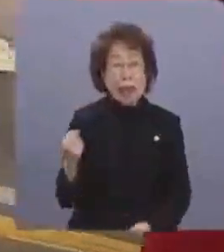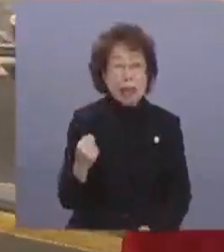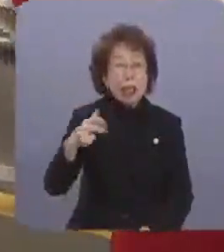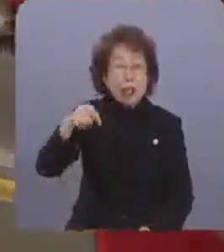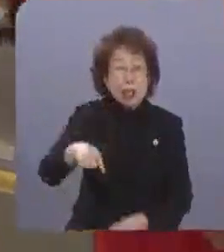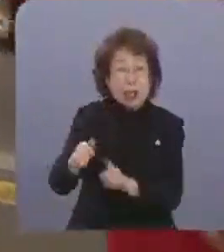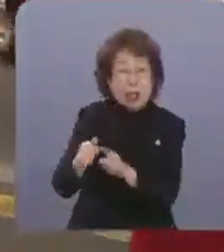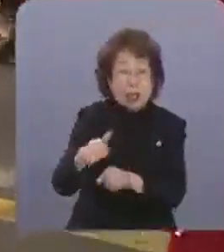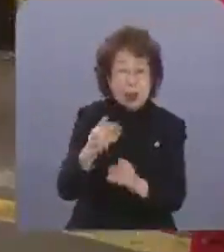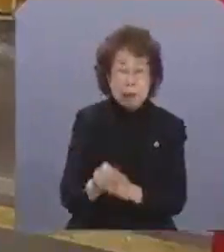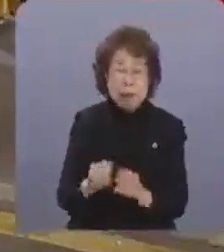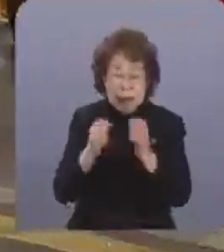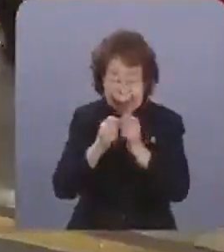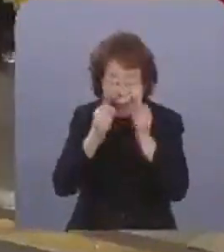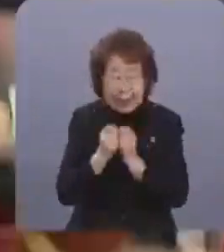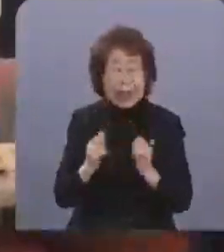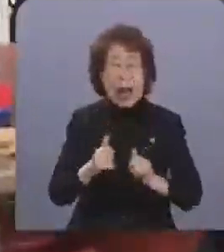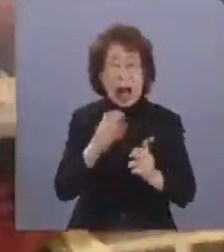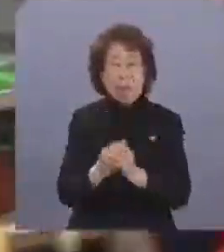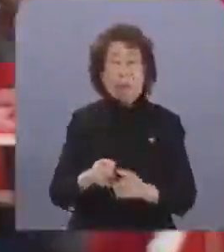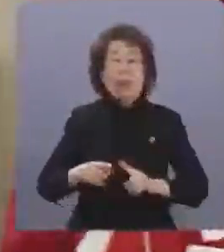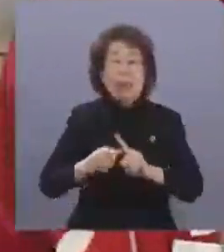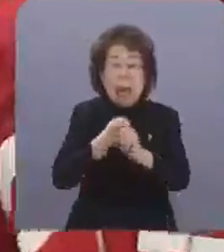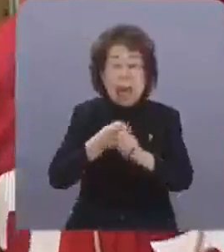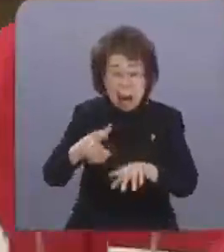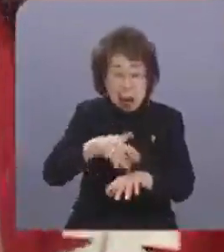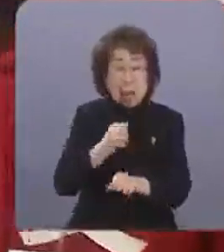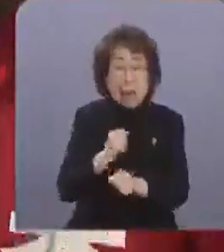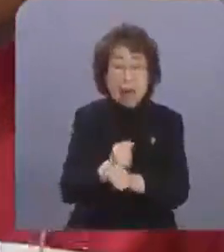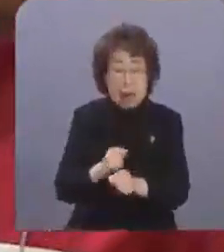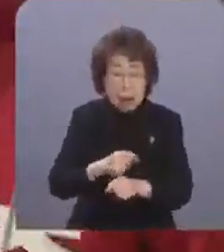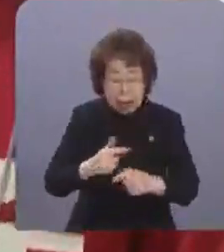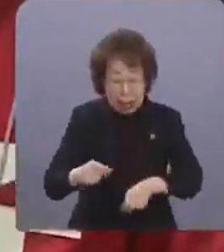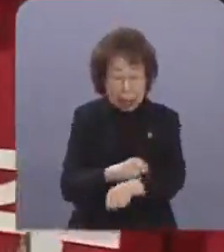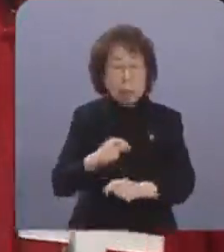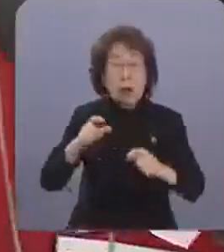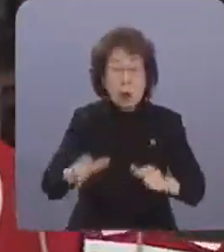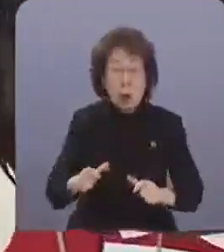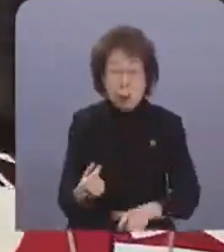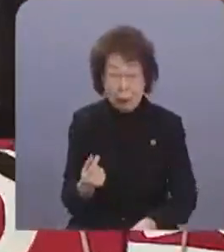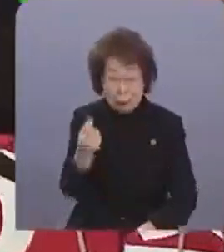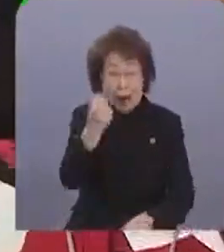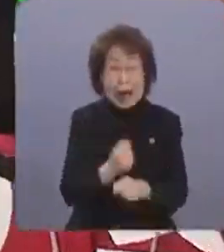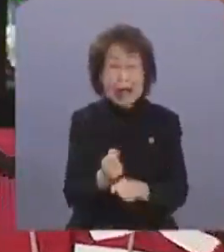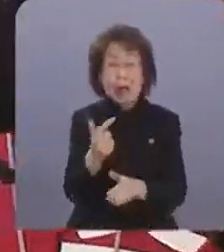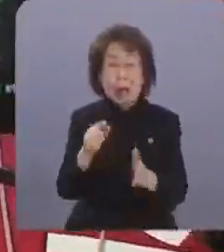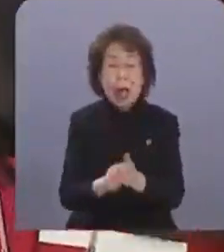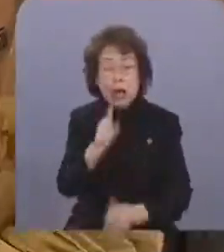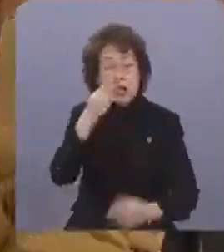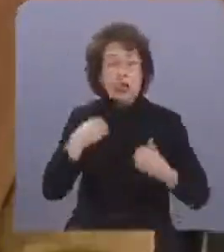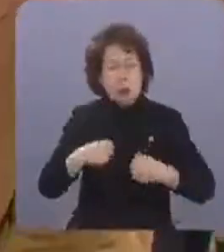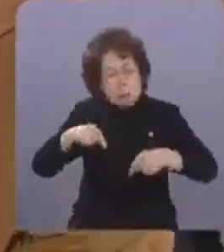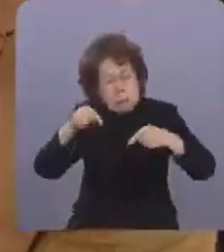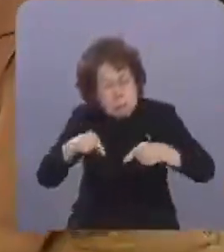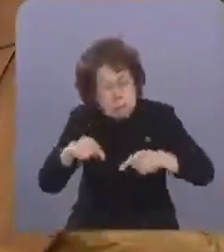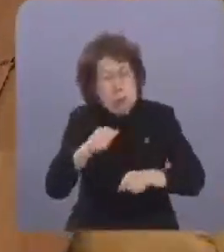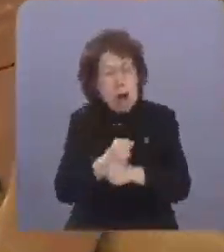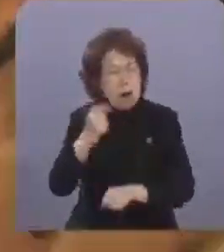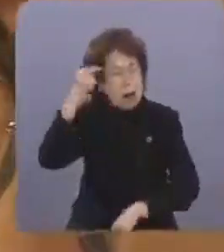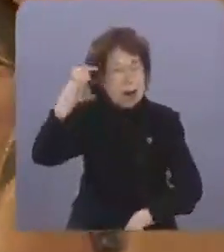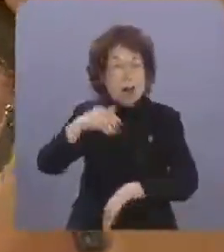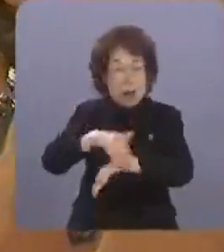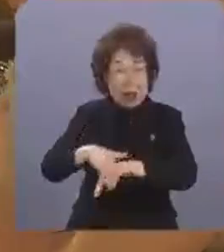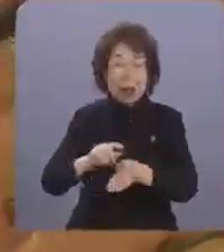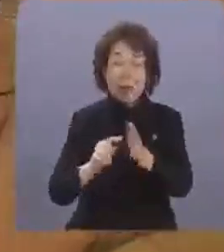주진우 후보는 민간 합동 태스크포스를 출범해 특별정비구역 지정 속도를 높이고 정부와 적극적으로